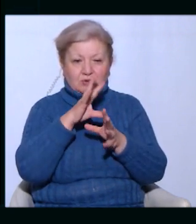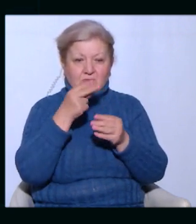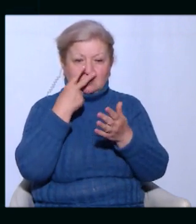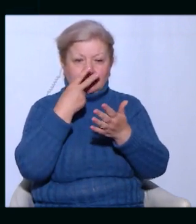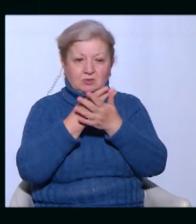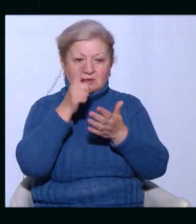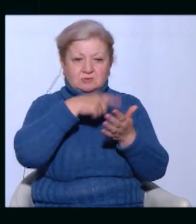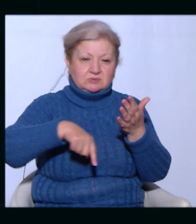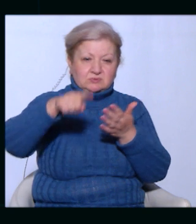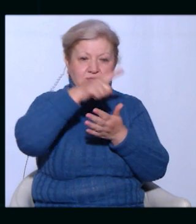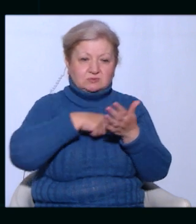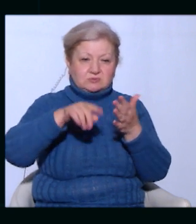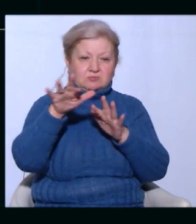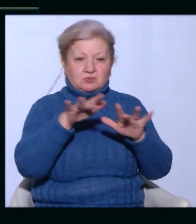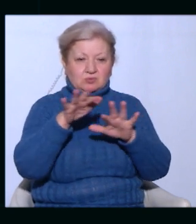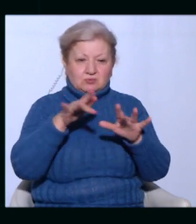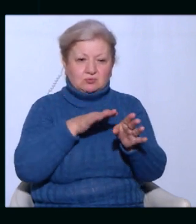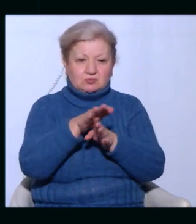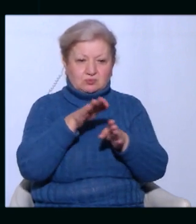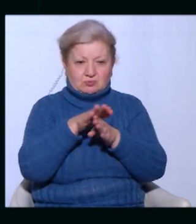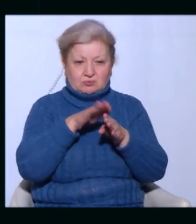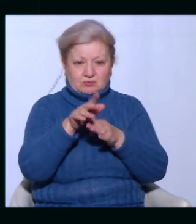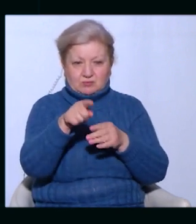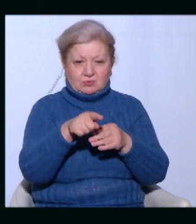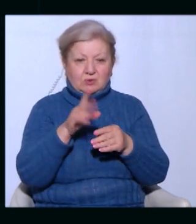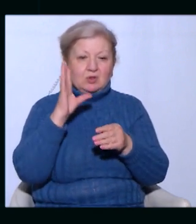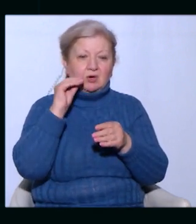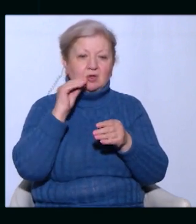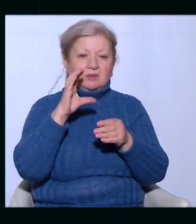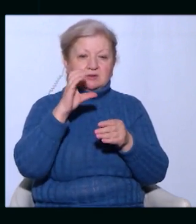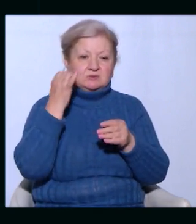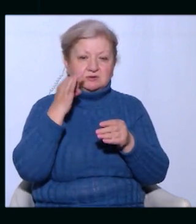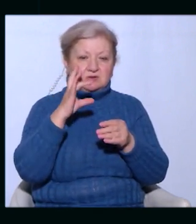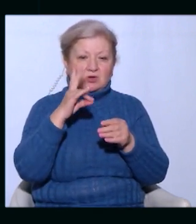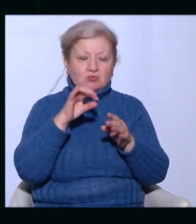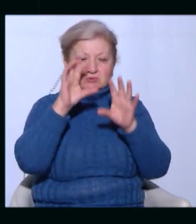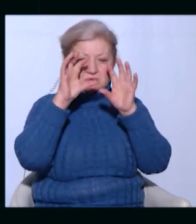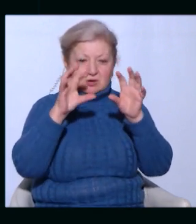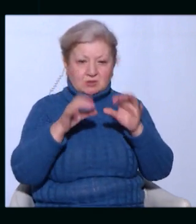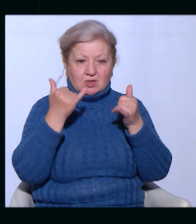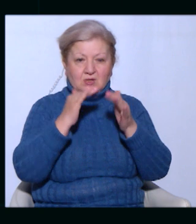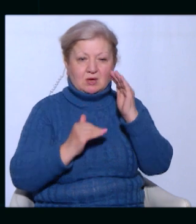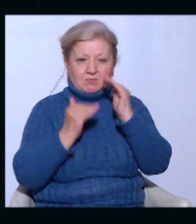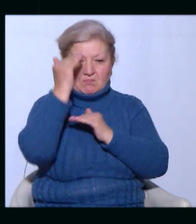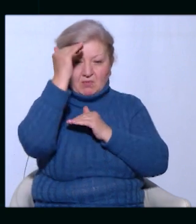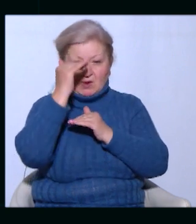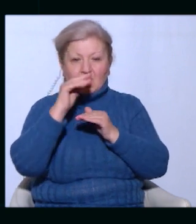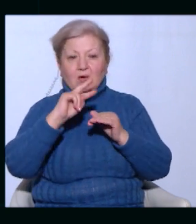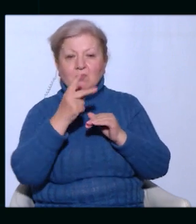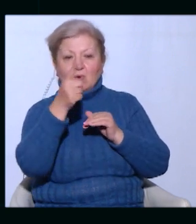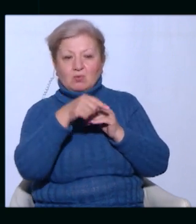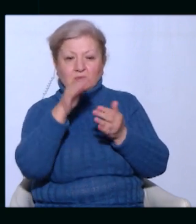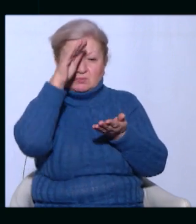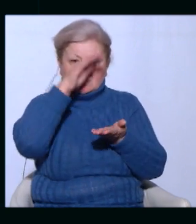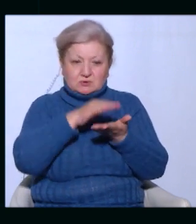მრუდწირული მოძრაობა სრულდება. როდესაც სინუსის კანონი დავაკვირდეთ, ეხლა არის მაქსიმუმი, მერე ნელა